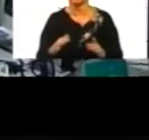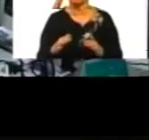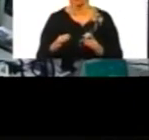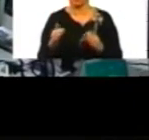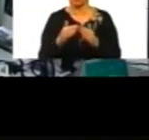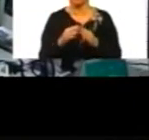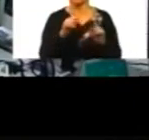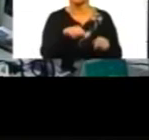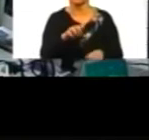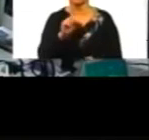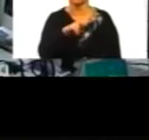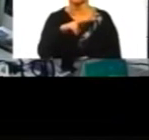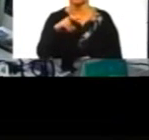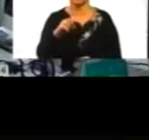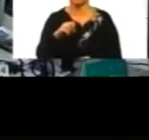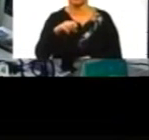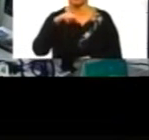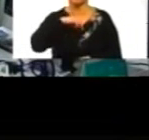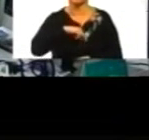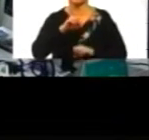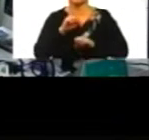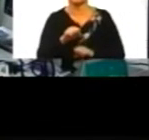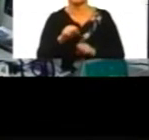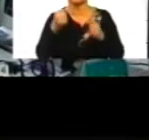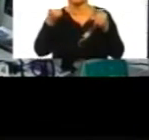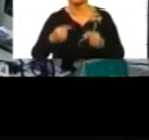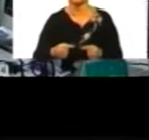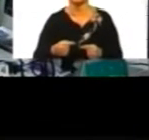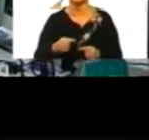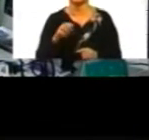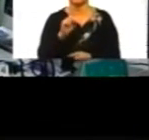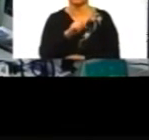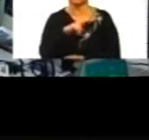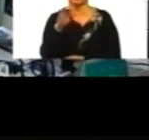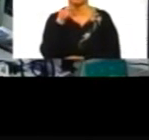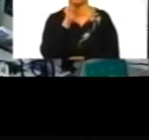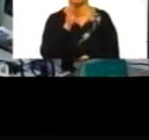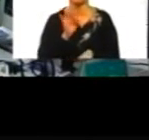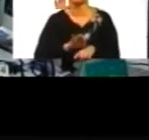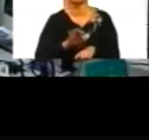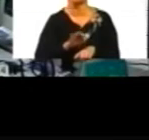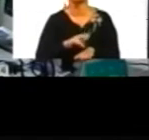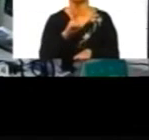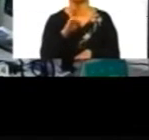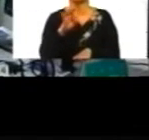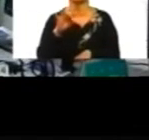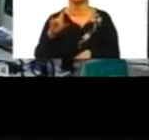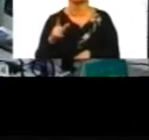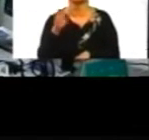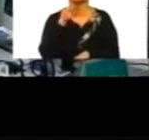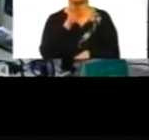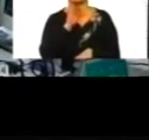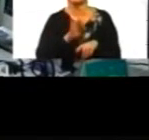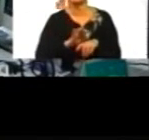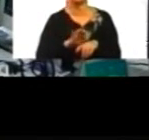Але це вже, звичайно, знижило імунітет у цієї дитини. Але захворіла мама на кір. Захворіла